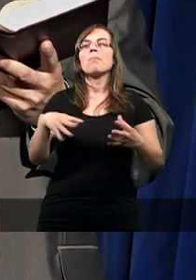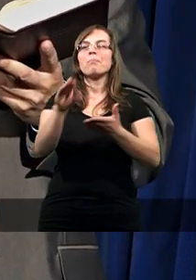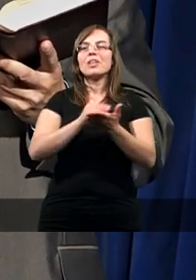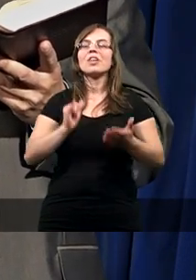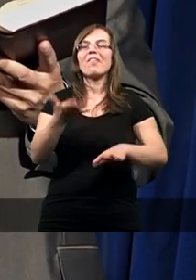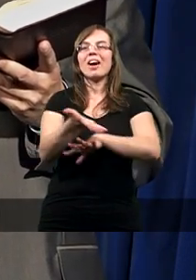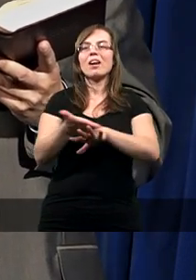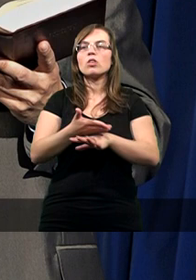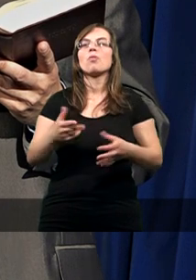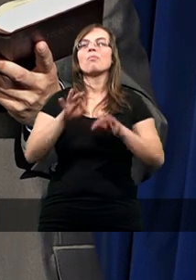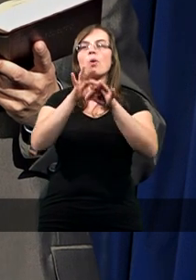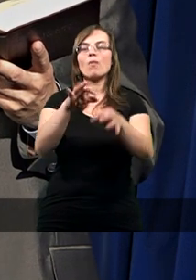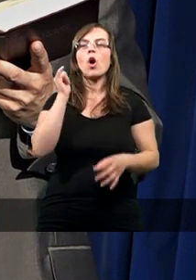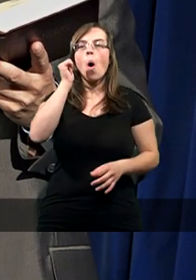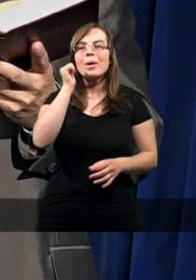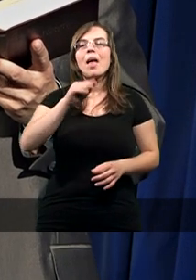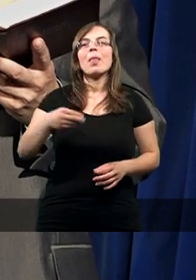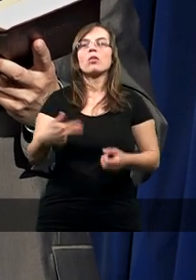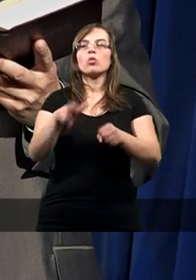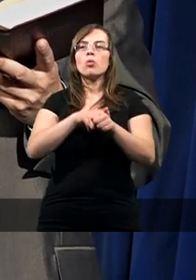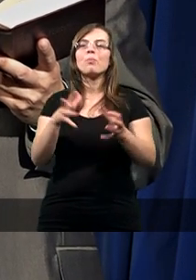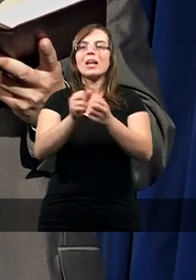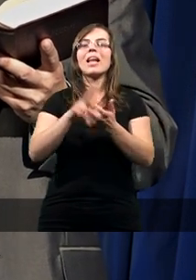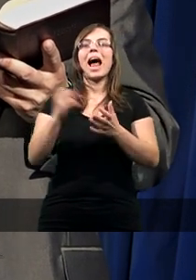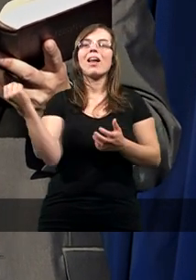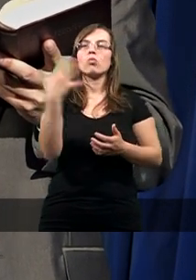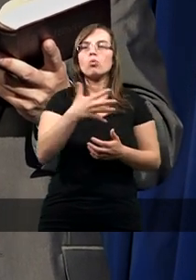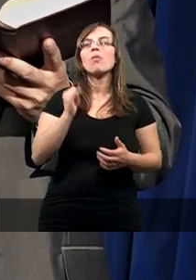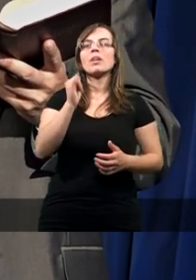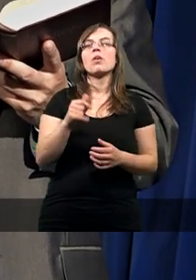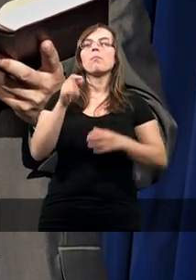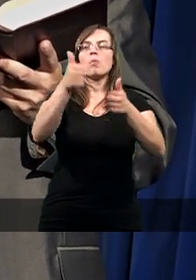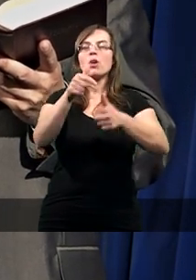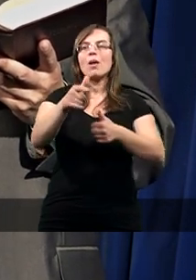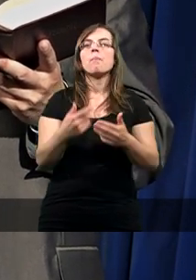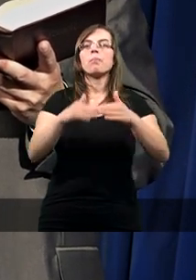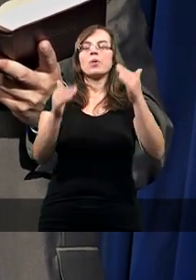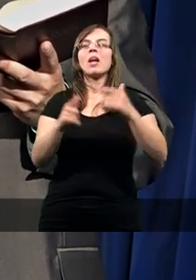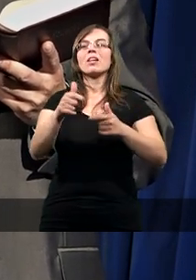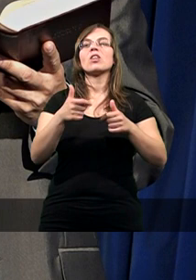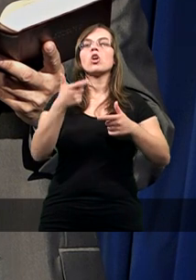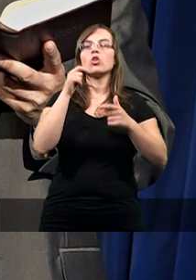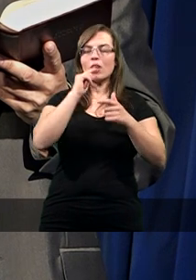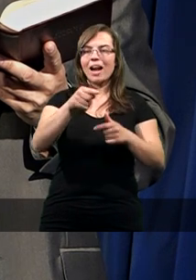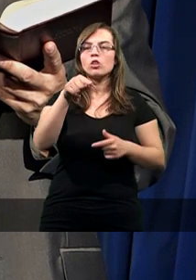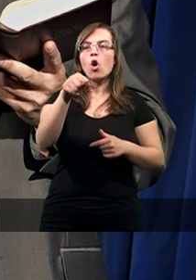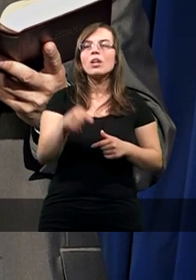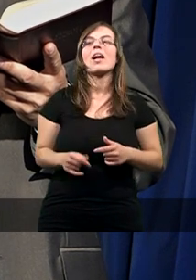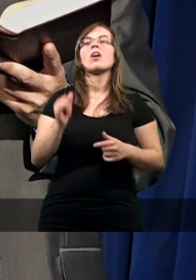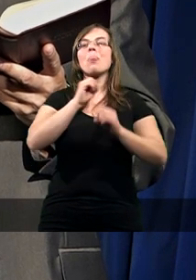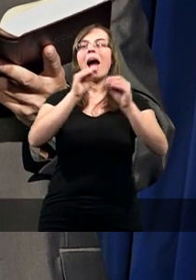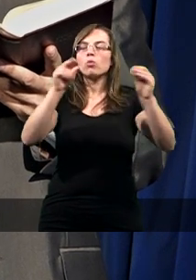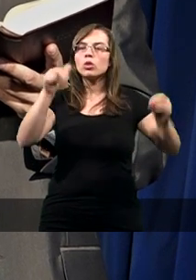uczeni w piśmie i faryzeusze przyprowadzili kobietę przyłapaną na cudzołóstwie, postawili ją po środku i rzekli do